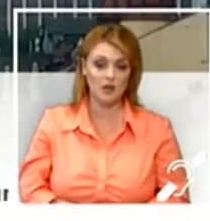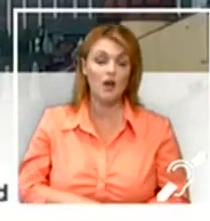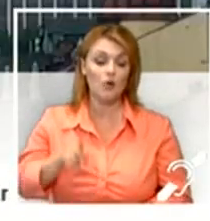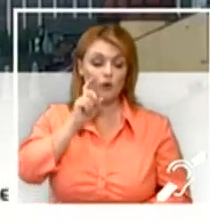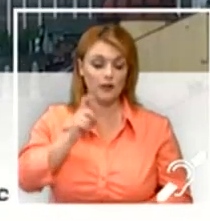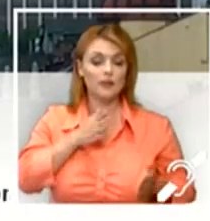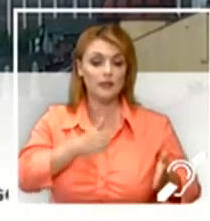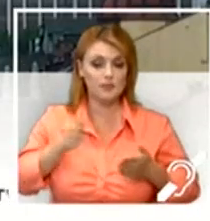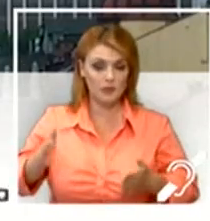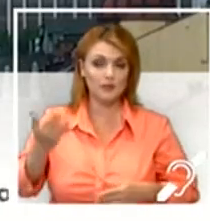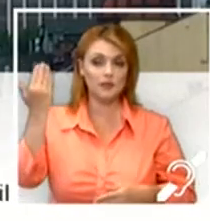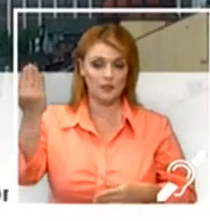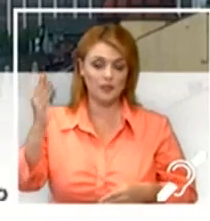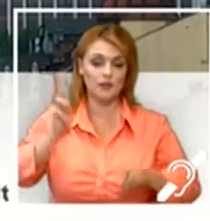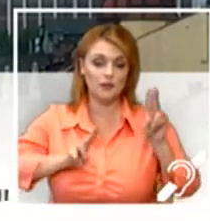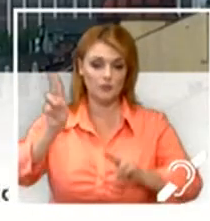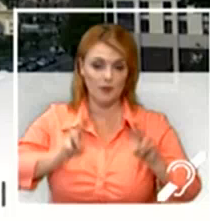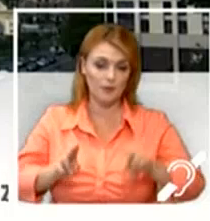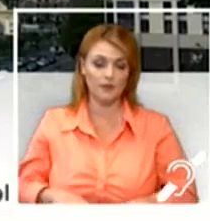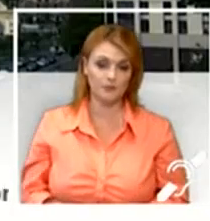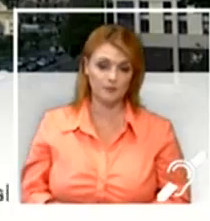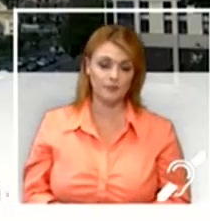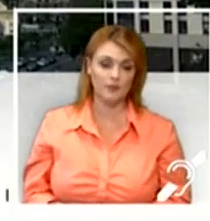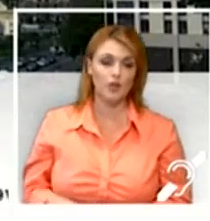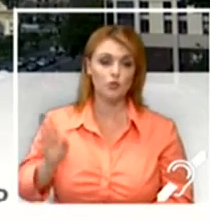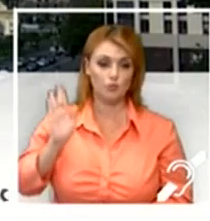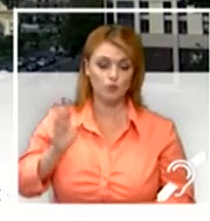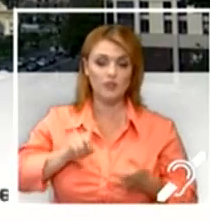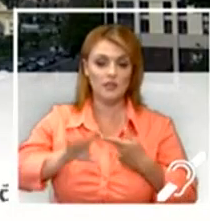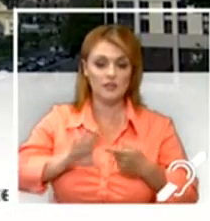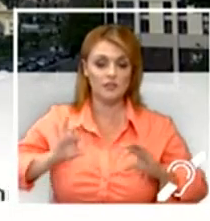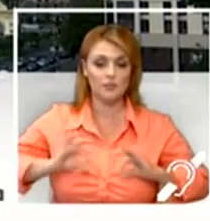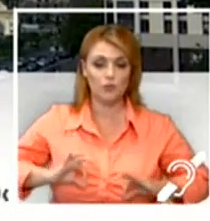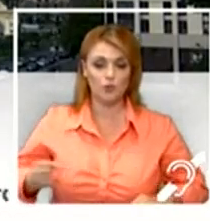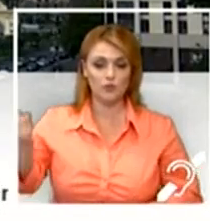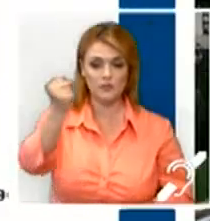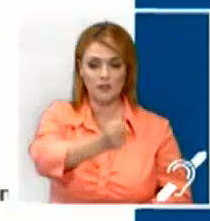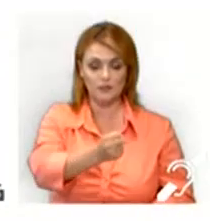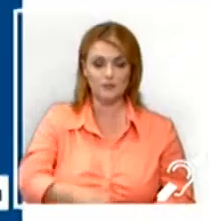respectă angajamentele pe termen lung față de partenerii săi europeni privind progresele în lupta anticorupție.